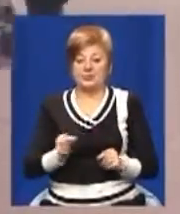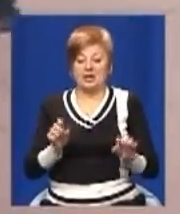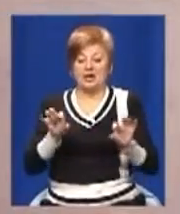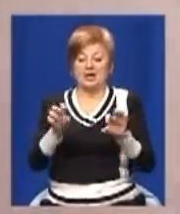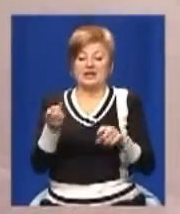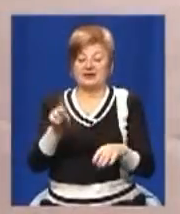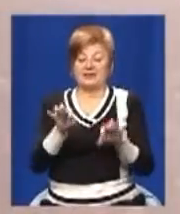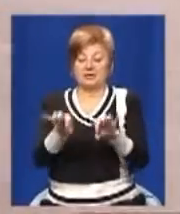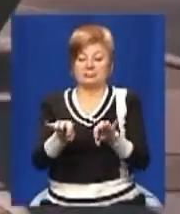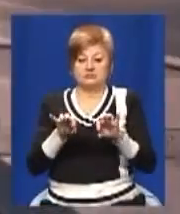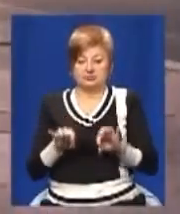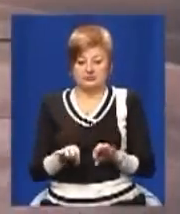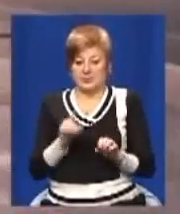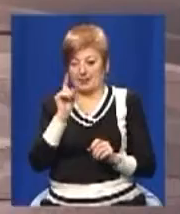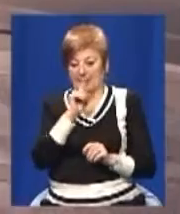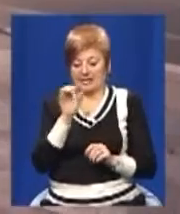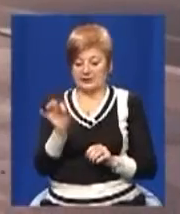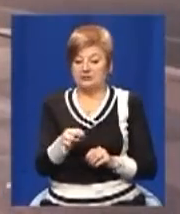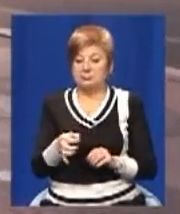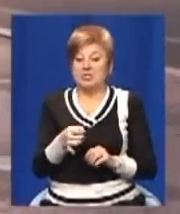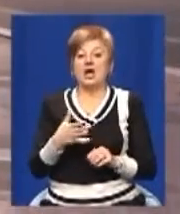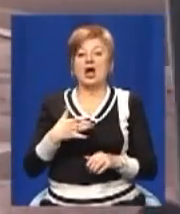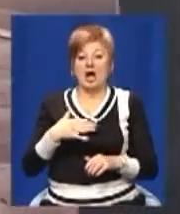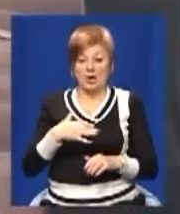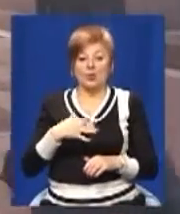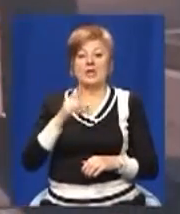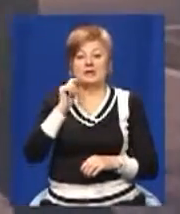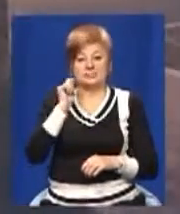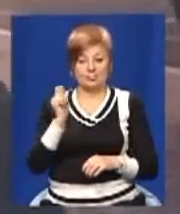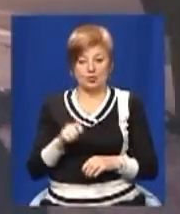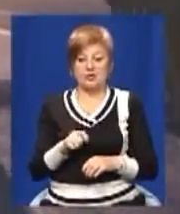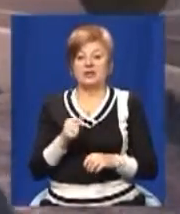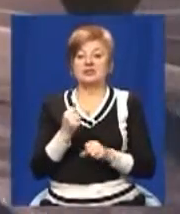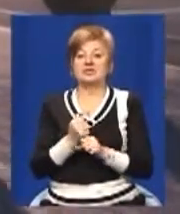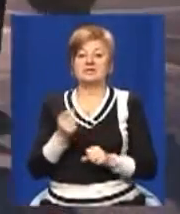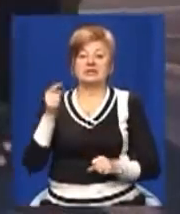пари роликів невеликого розміру. У нашій країні скейтборди з'явились тільки